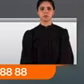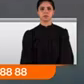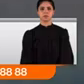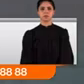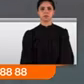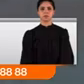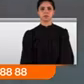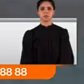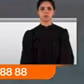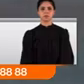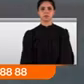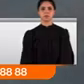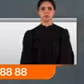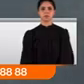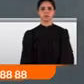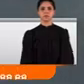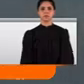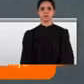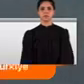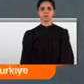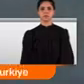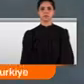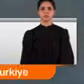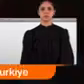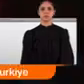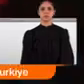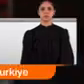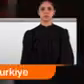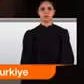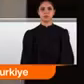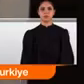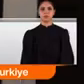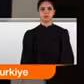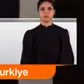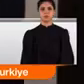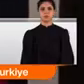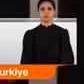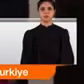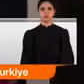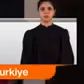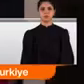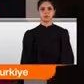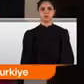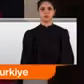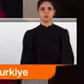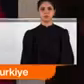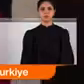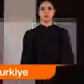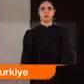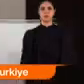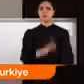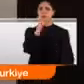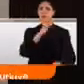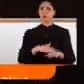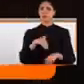kavga ediyorsun, hakaret ediyorsun. Şimdi bana şeytan dedin. Geçtim, gittim, bir baktım Müslüman araba sürdüm. Kim yapıyor bunu, avukat?